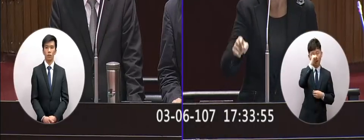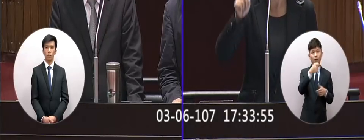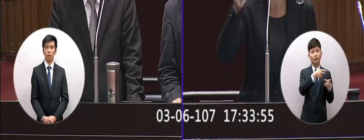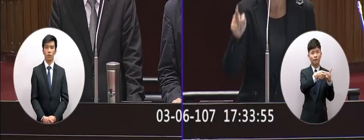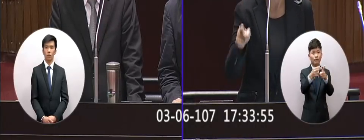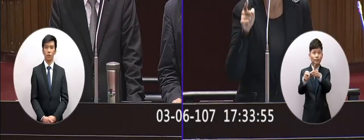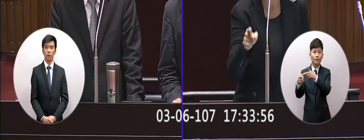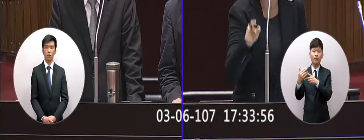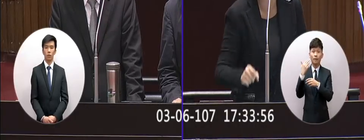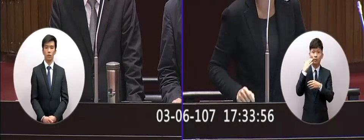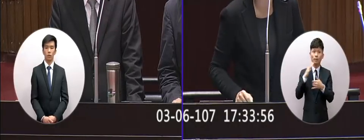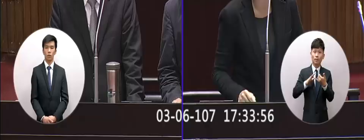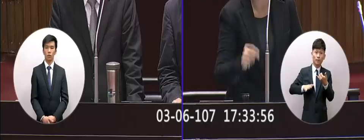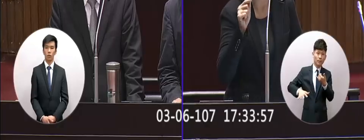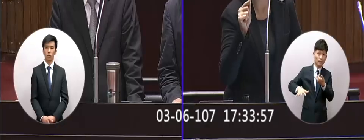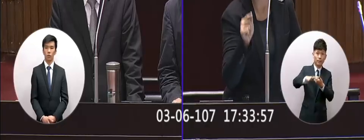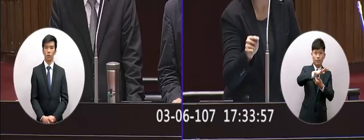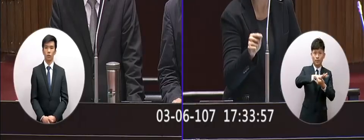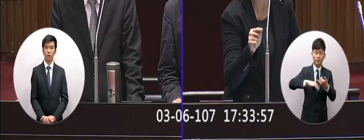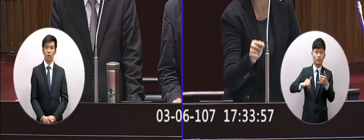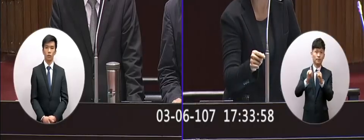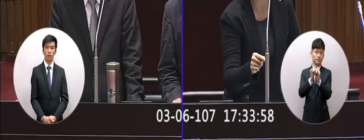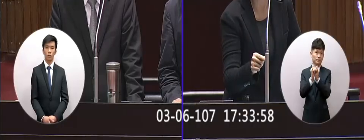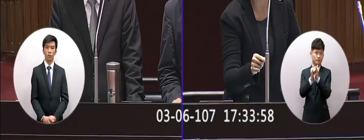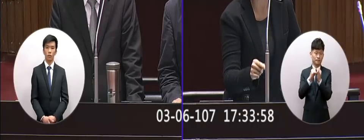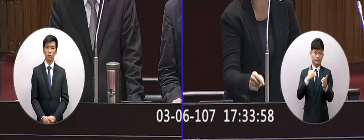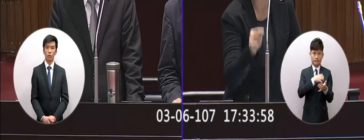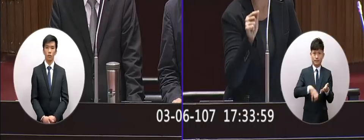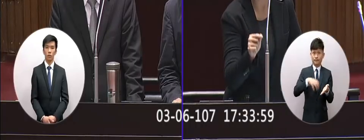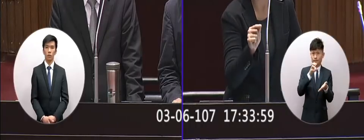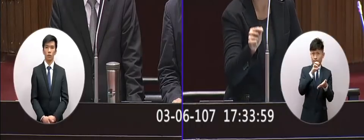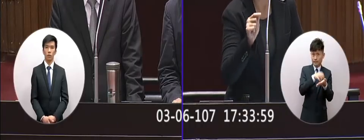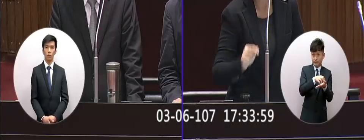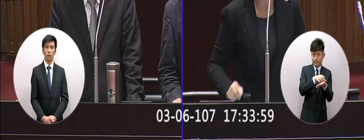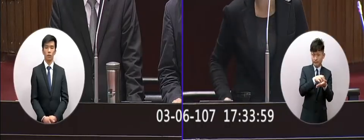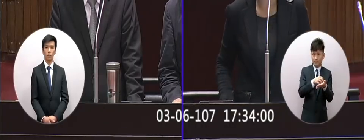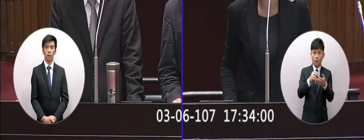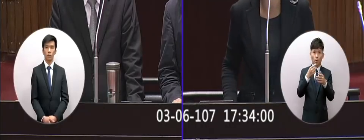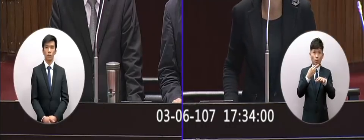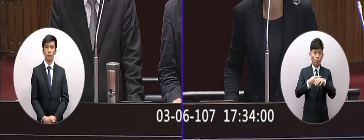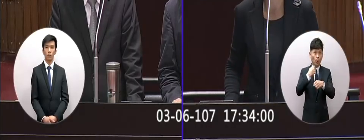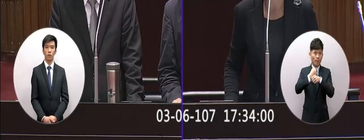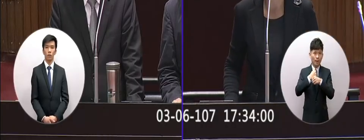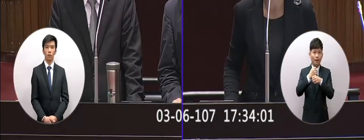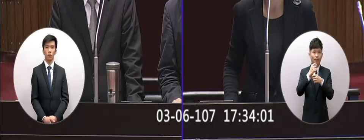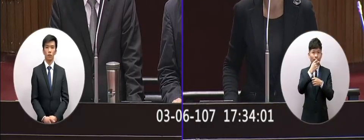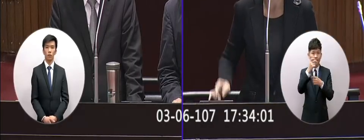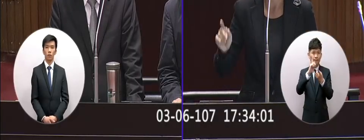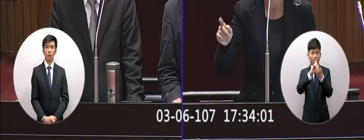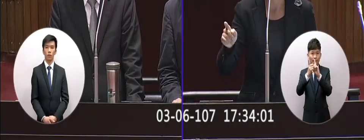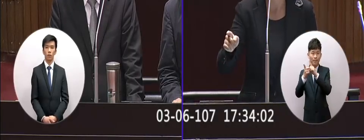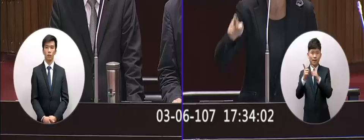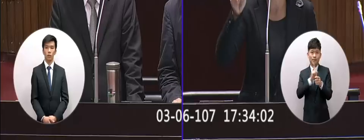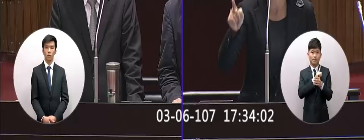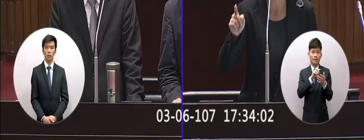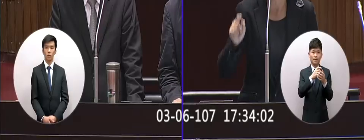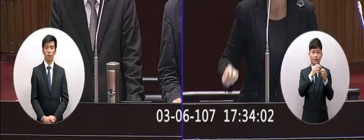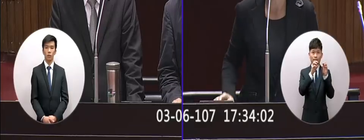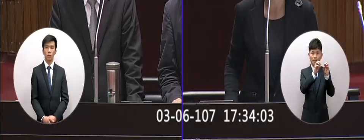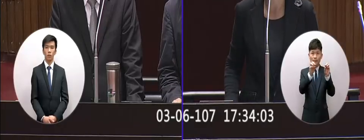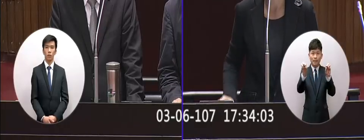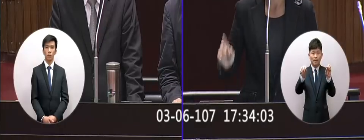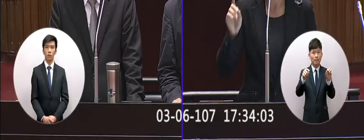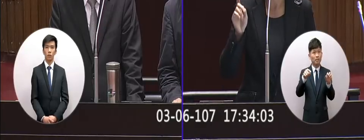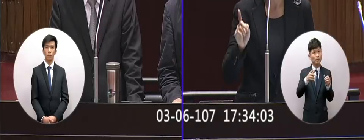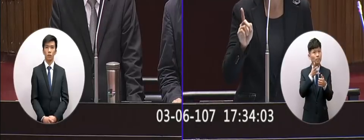果台湾所有全国的国人都要在身份证上用罗马字来写自己的名字的话，你们觉得有